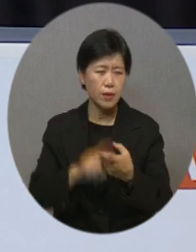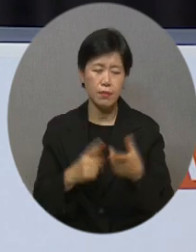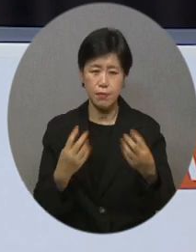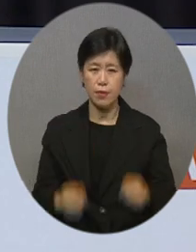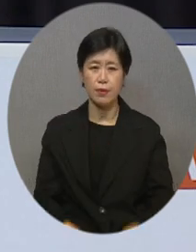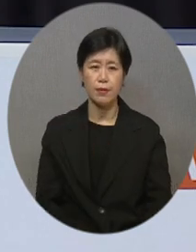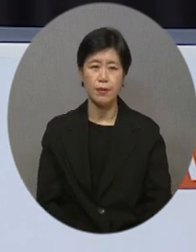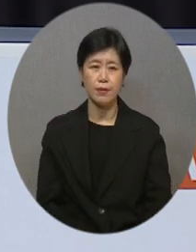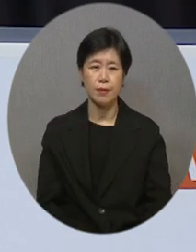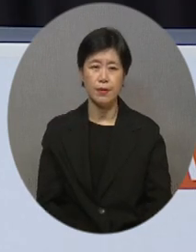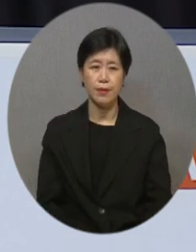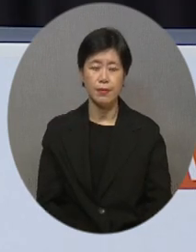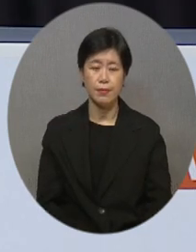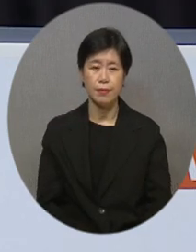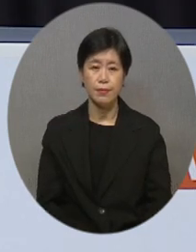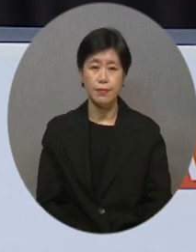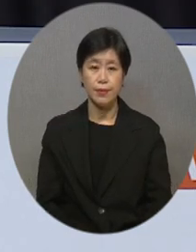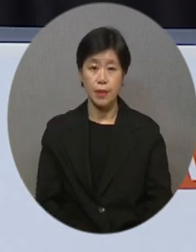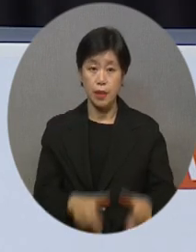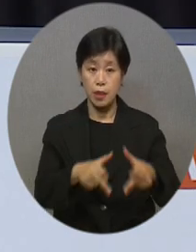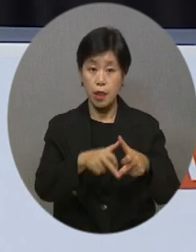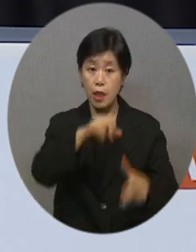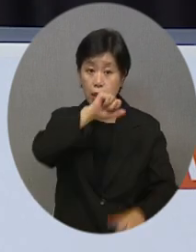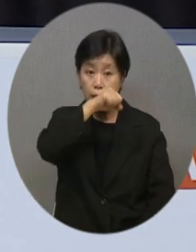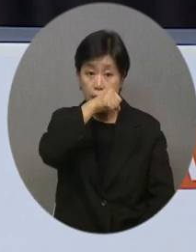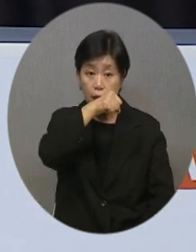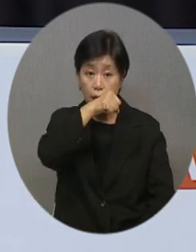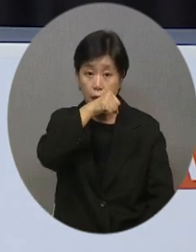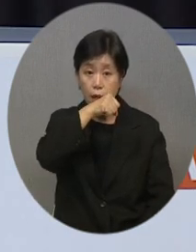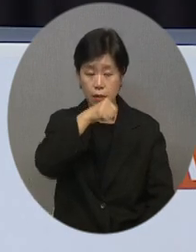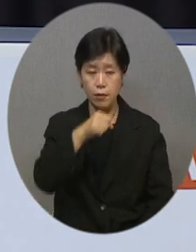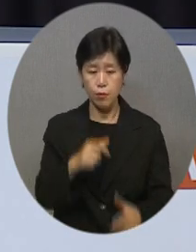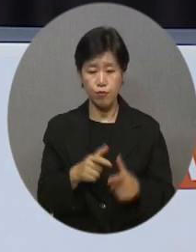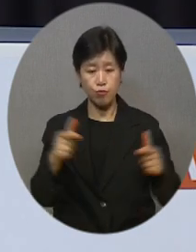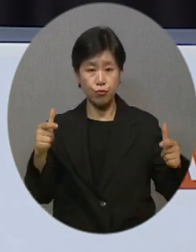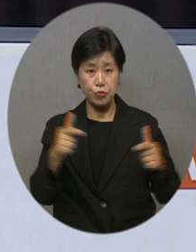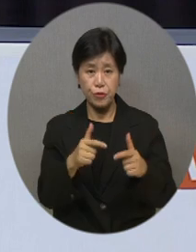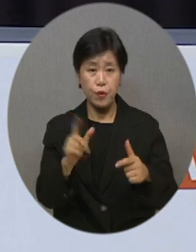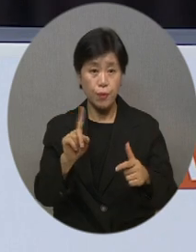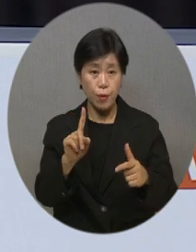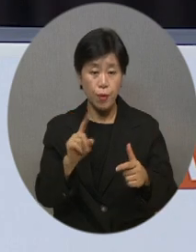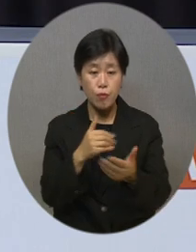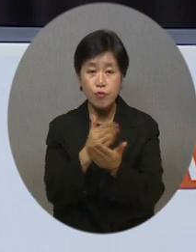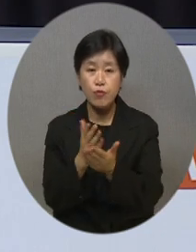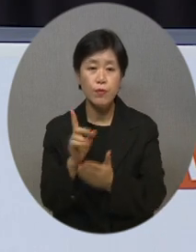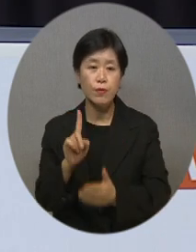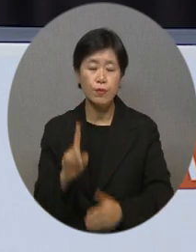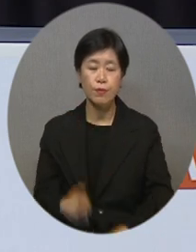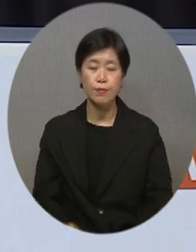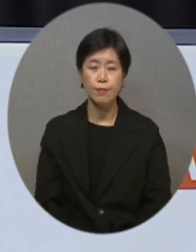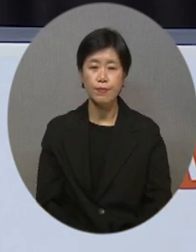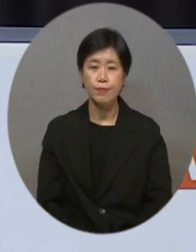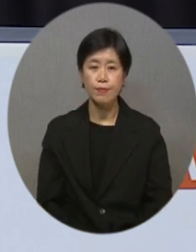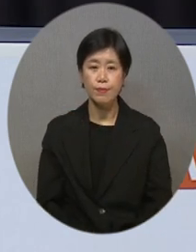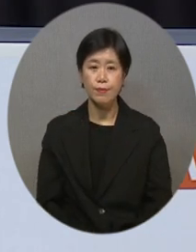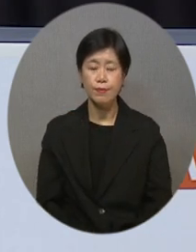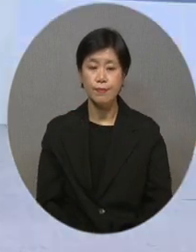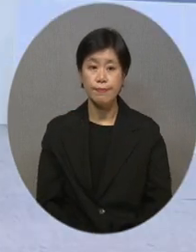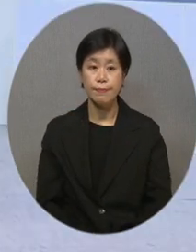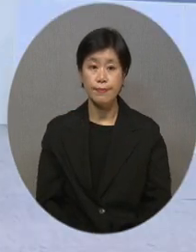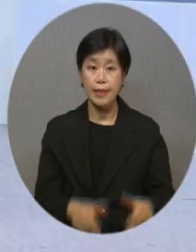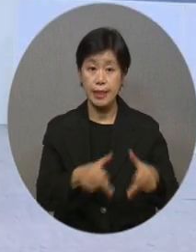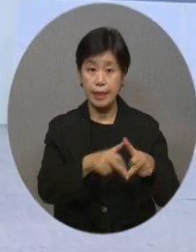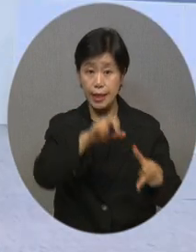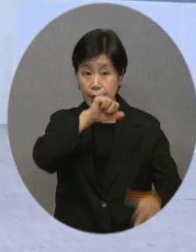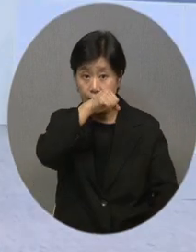많습니다. 꼭 장애인 예산은 어느 부분이 어떻게 좀 증감이 됐는지. 예, 궁금합니다. 예, 장애인